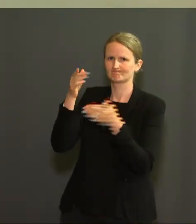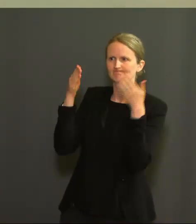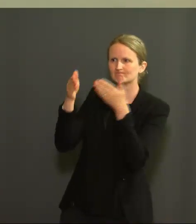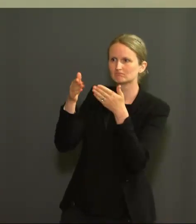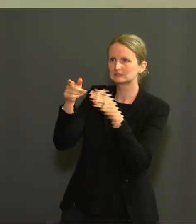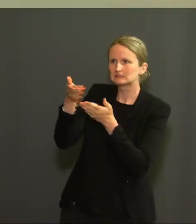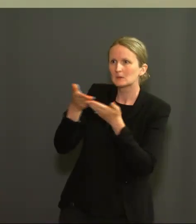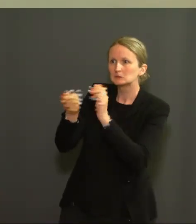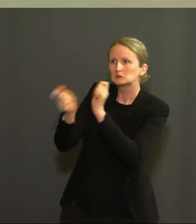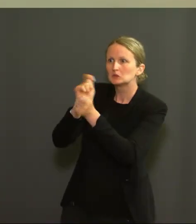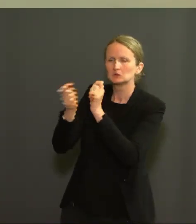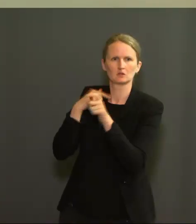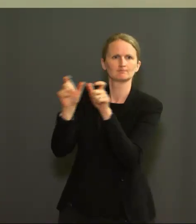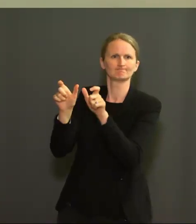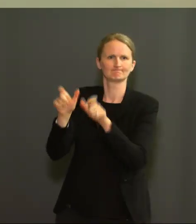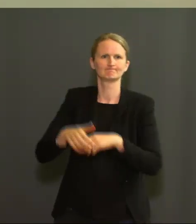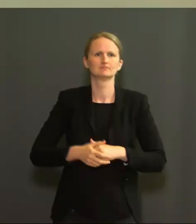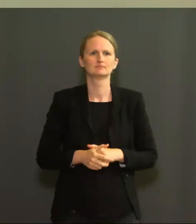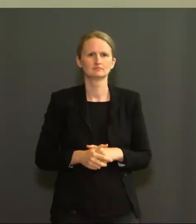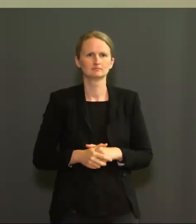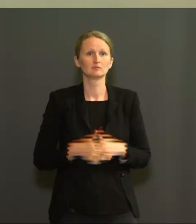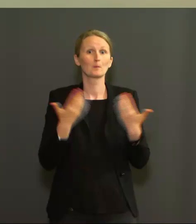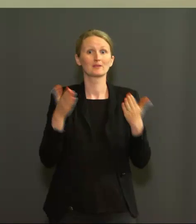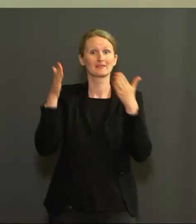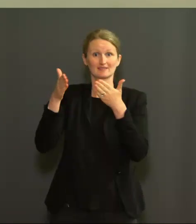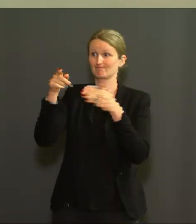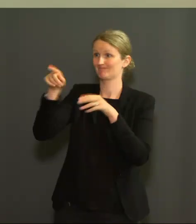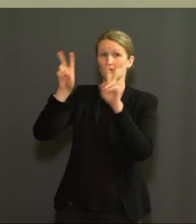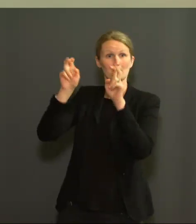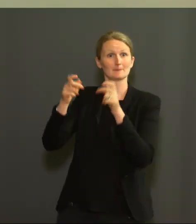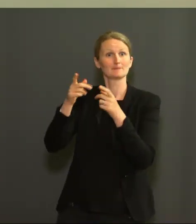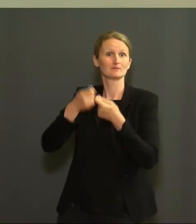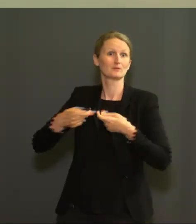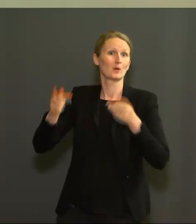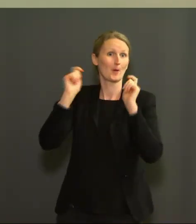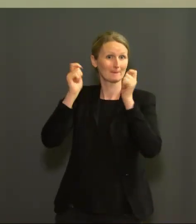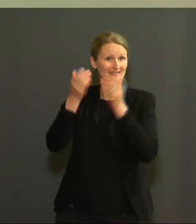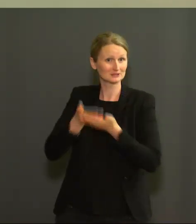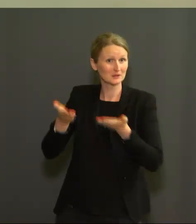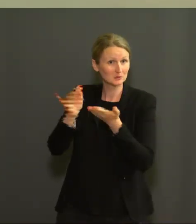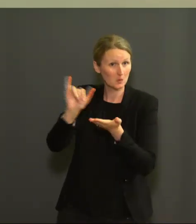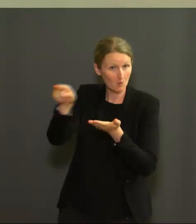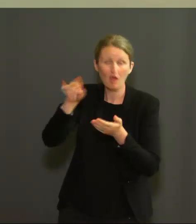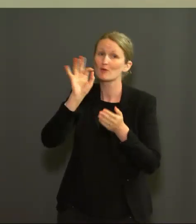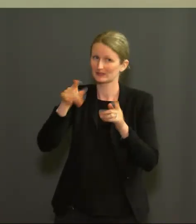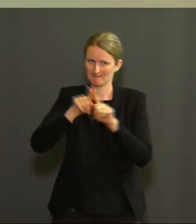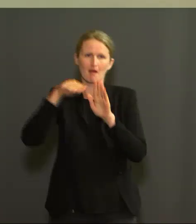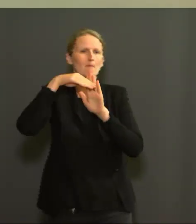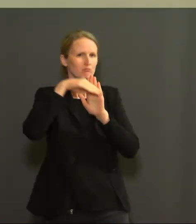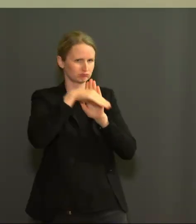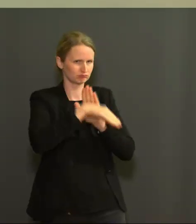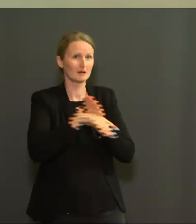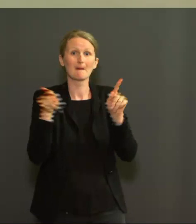nombre d'hospitalisations continue à diminuer, même si là aussi cette diminution est moins prononcée que celle que nous avions il y a une